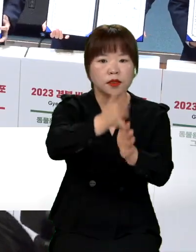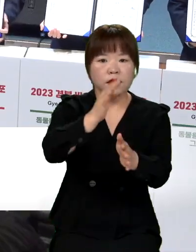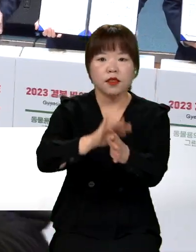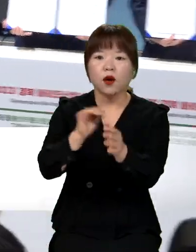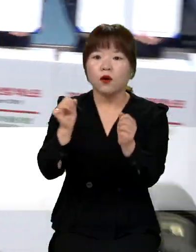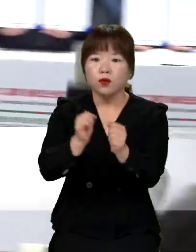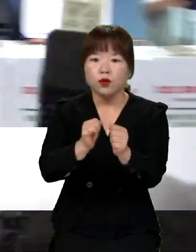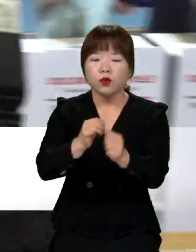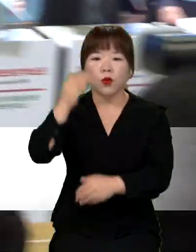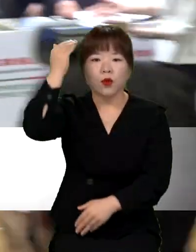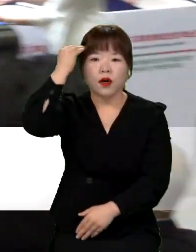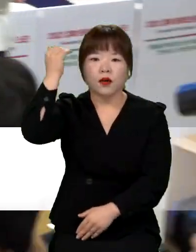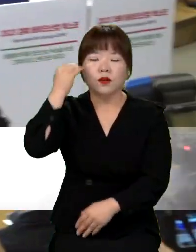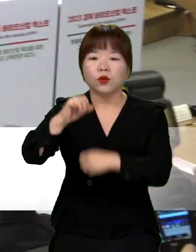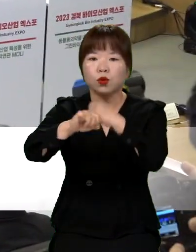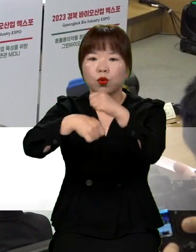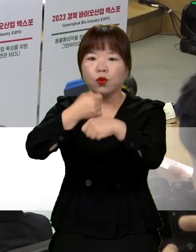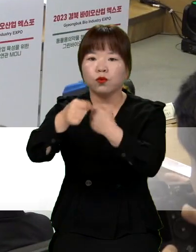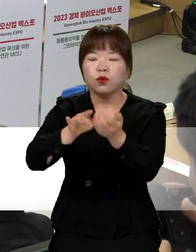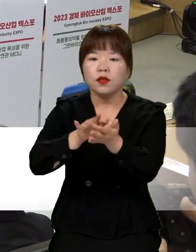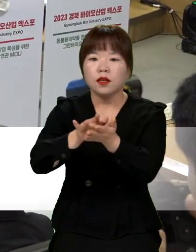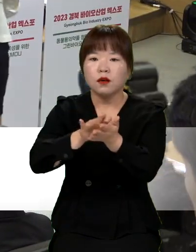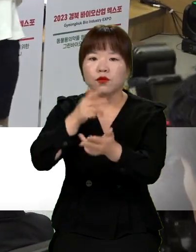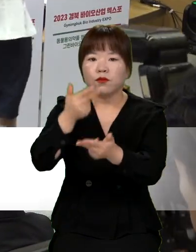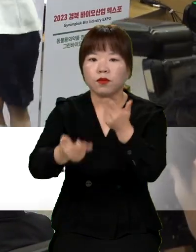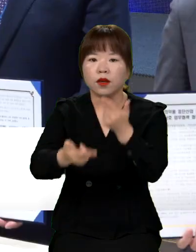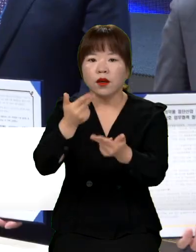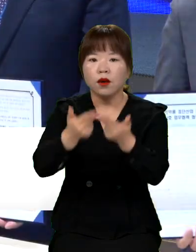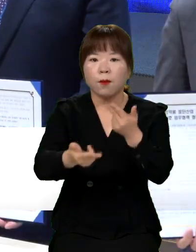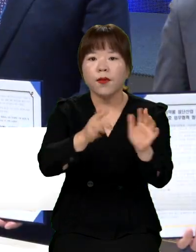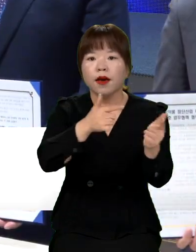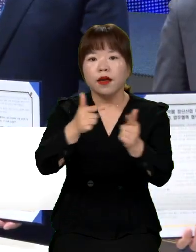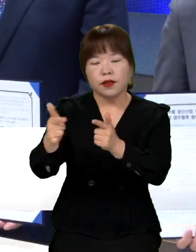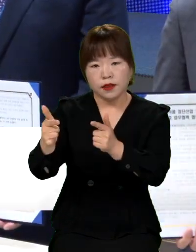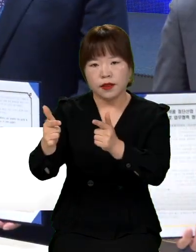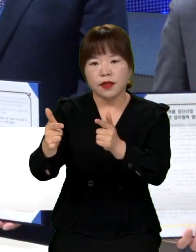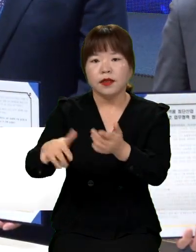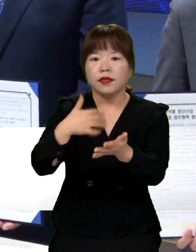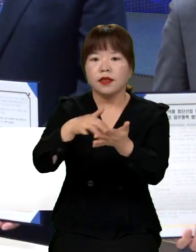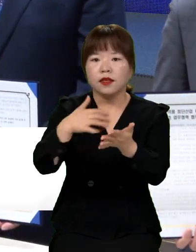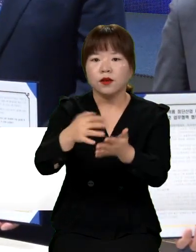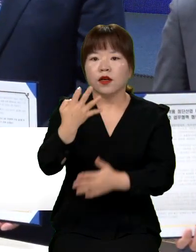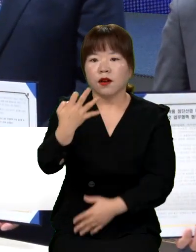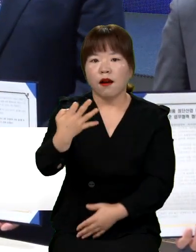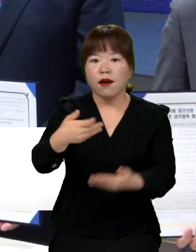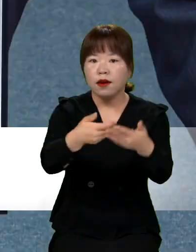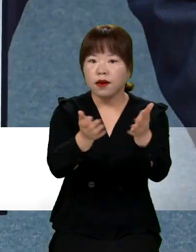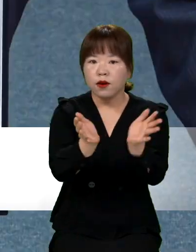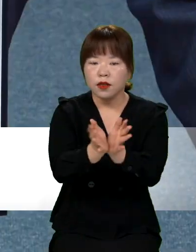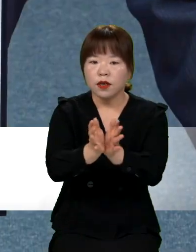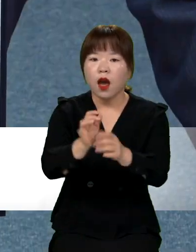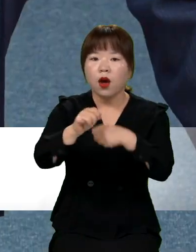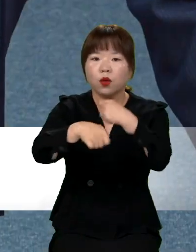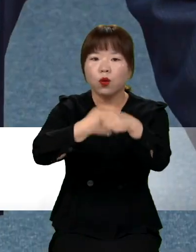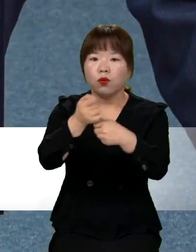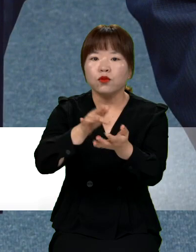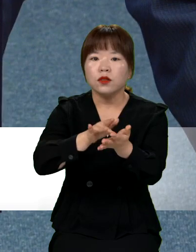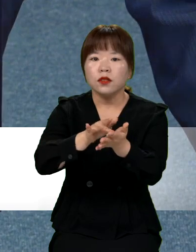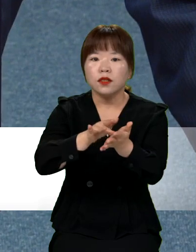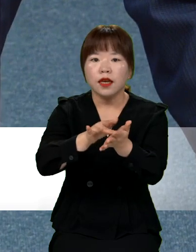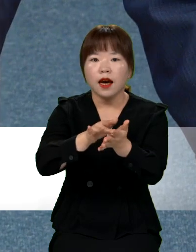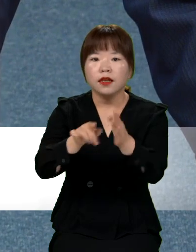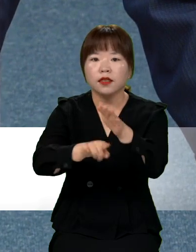포항시와 경북도 한국 동물 약품협회 포항 테크노파크 바이오앱 등 14개 기관이 동물용